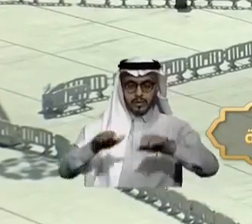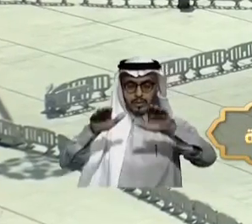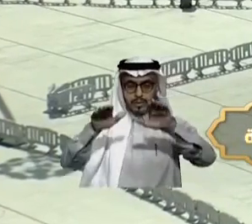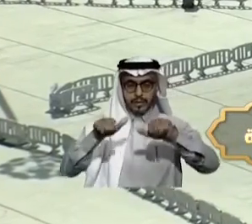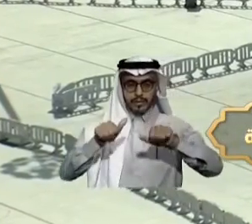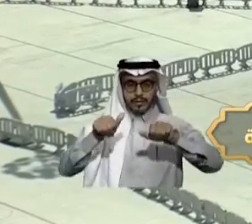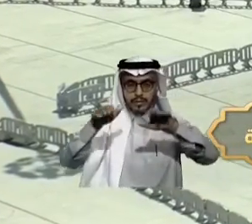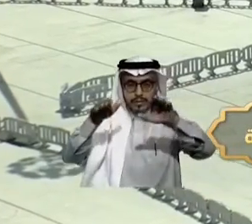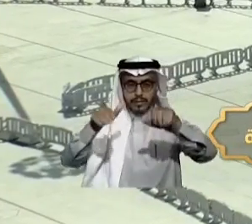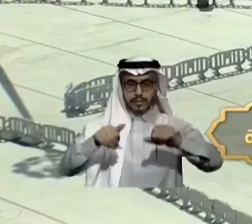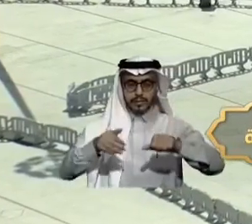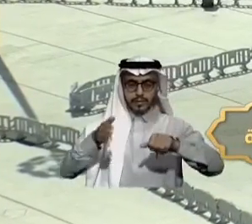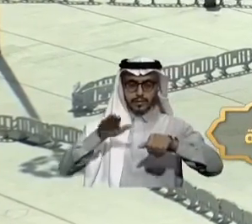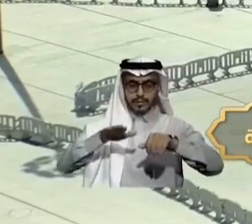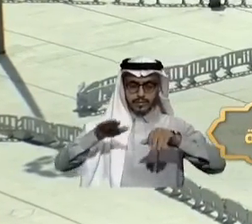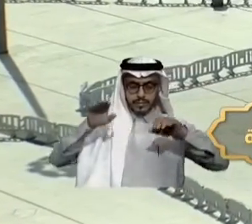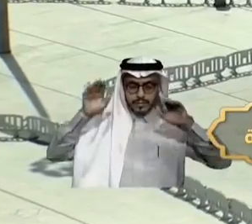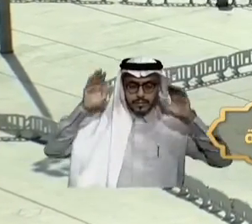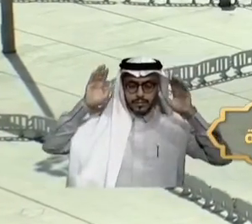حي على الصلاة،